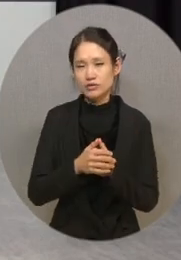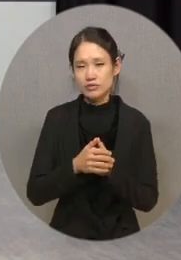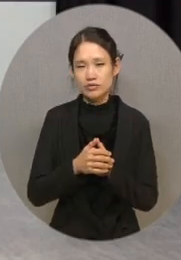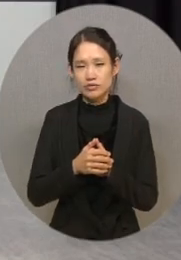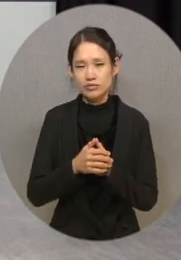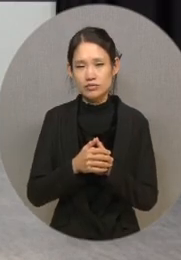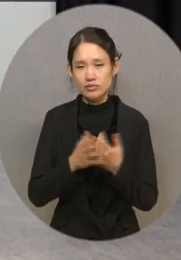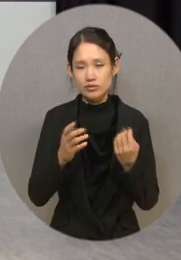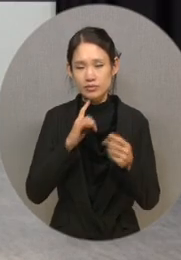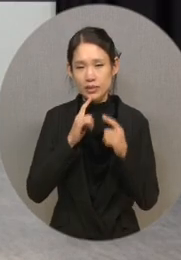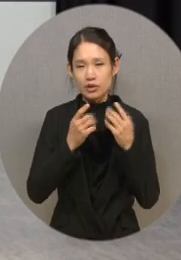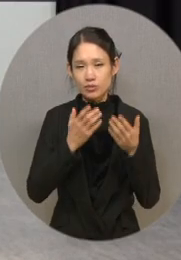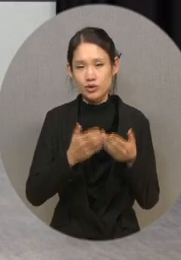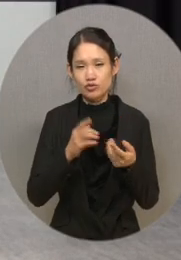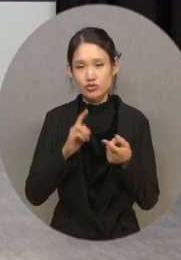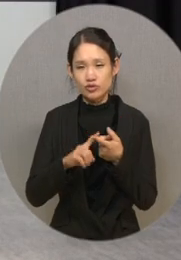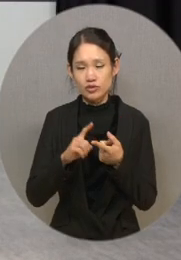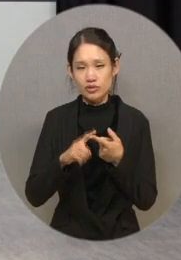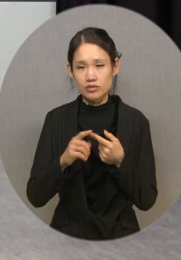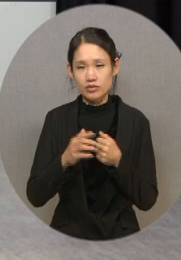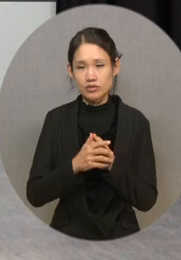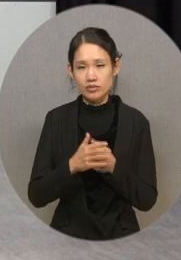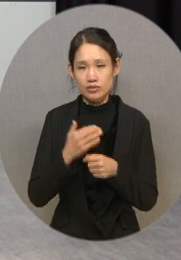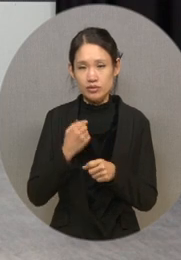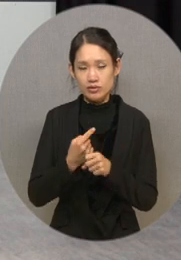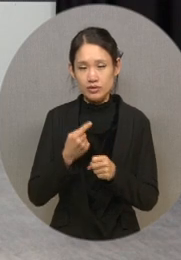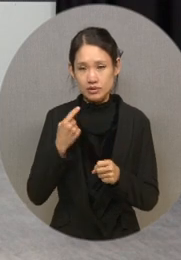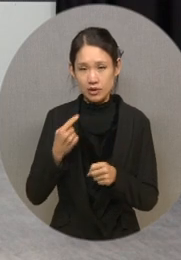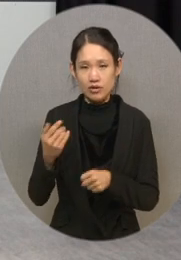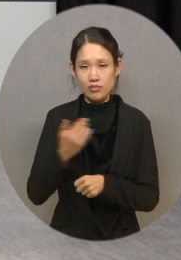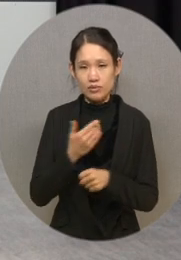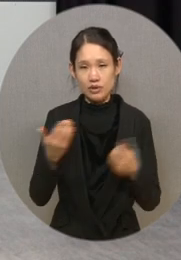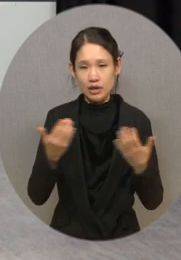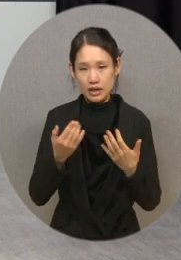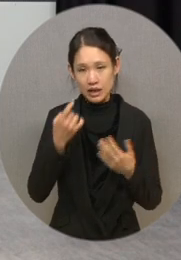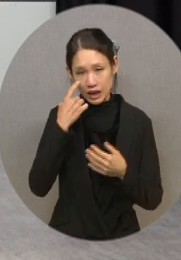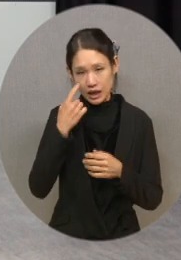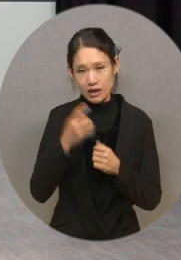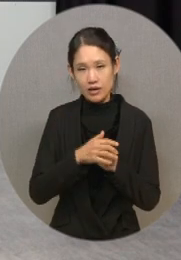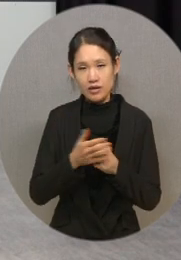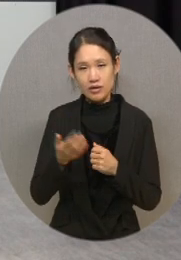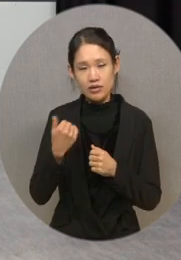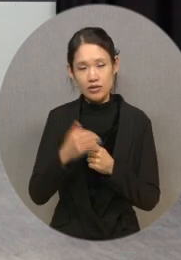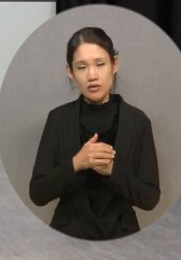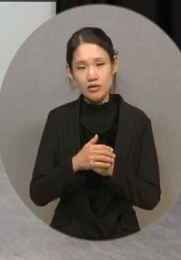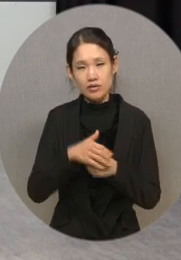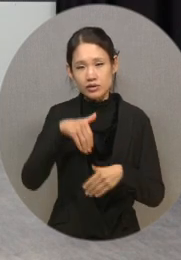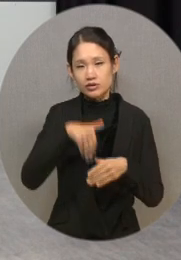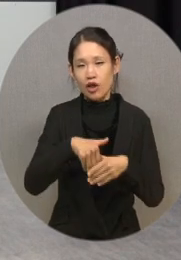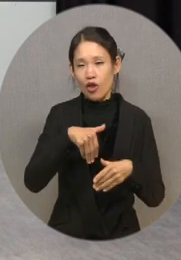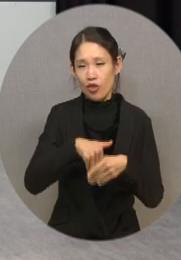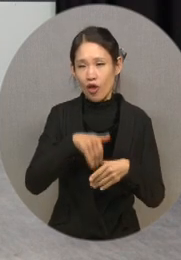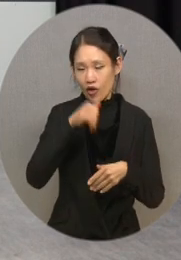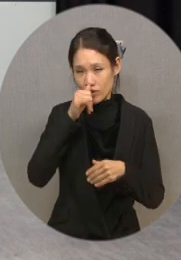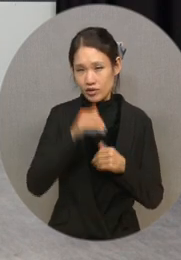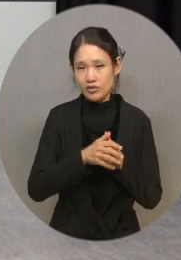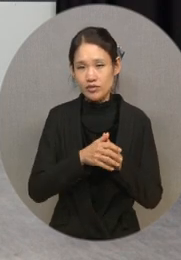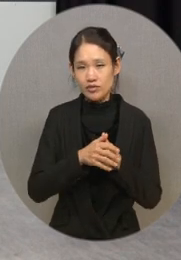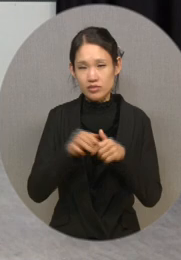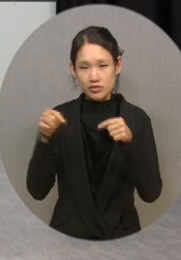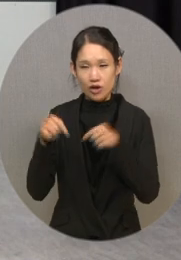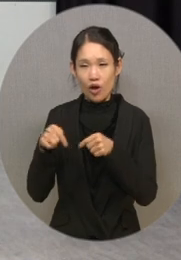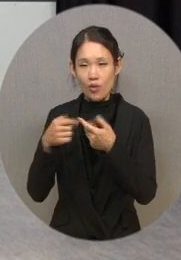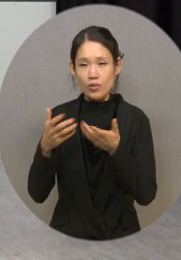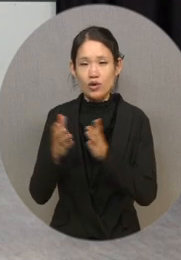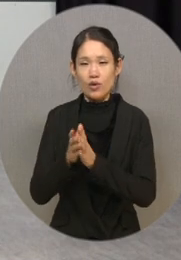지금 말씀하신 대로 제가 작년부터 일을 봤으니까 그 전에 선거가 있었어요. 예. 그래서 협의회